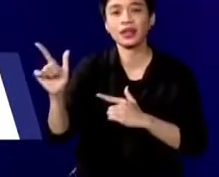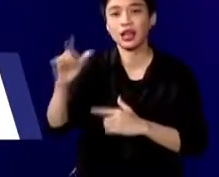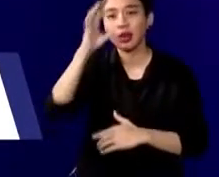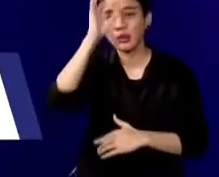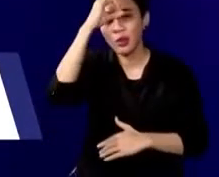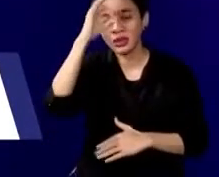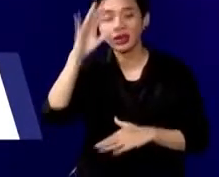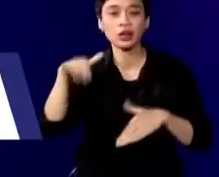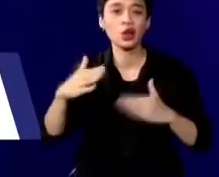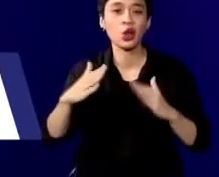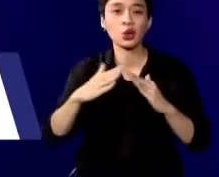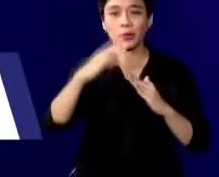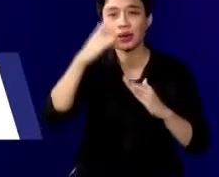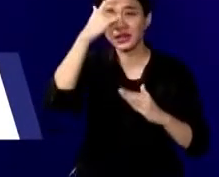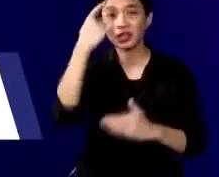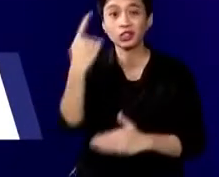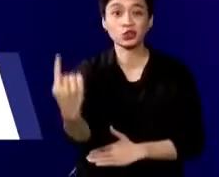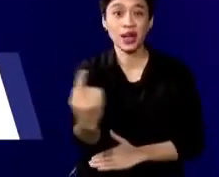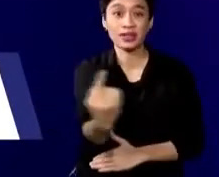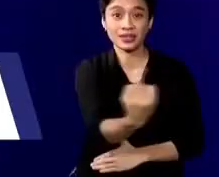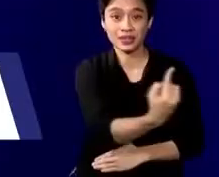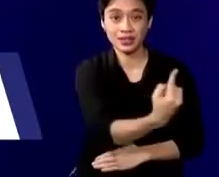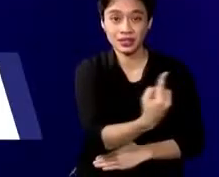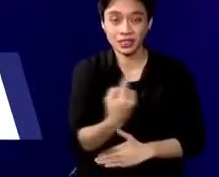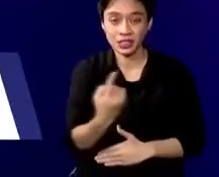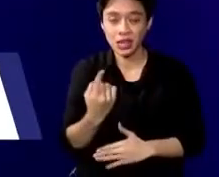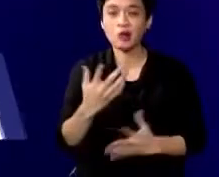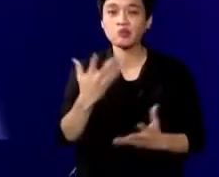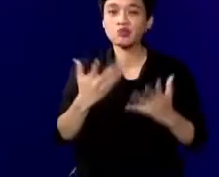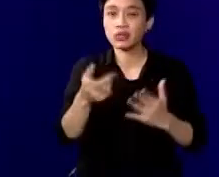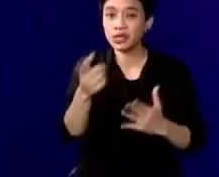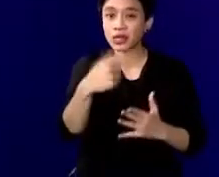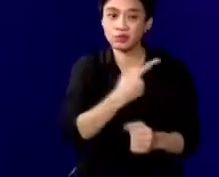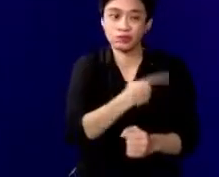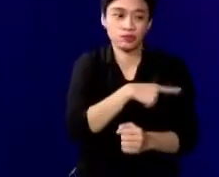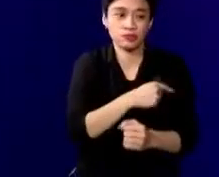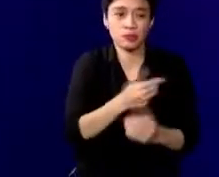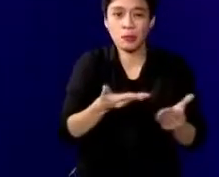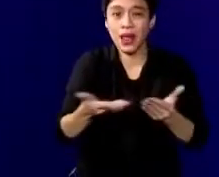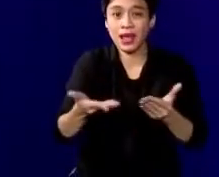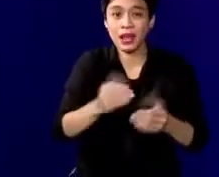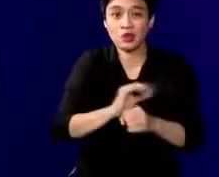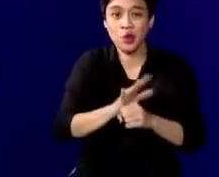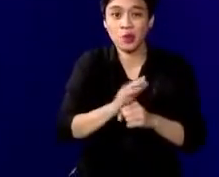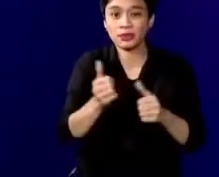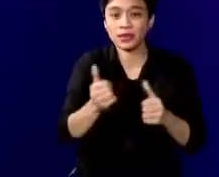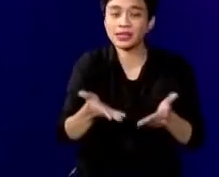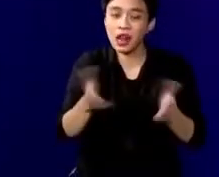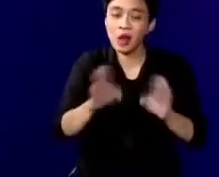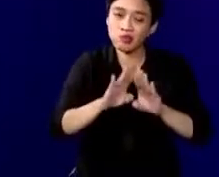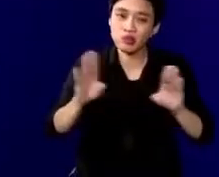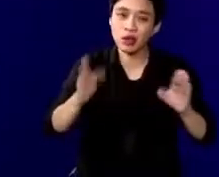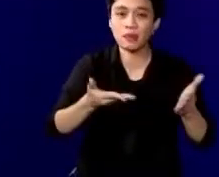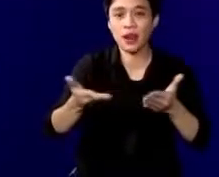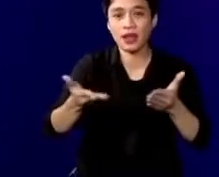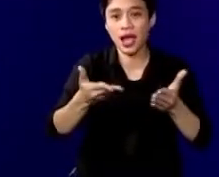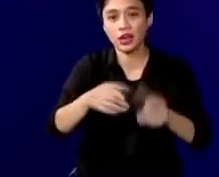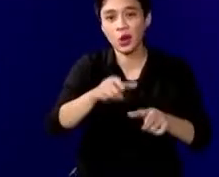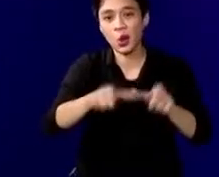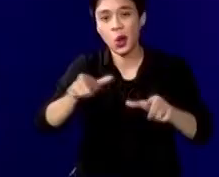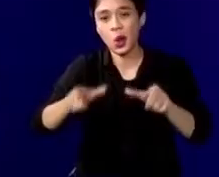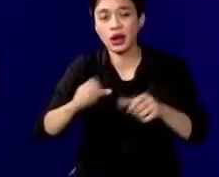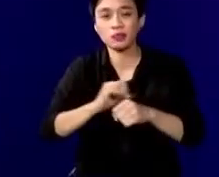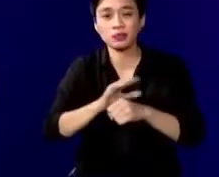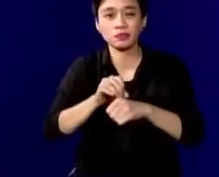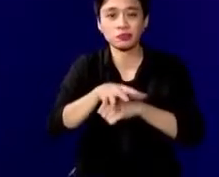swasta yang mampu memberikan pelayanan untuk covid maka mereka juga memberikan pelayanan jadi kalau kita lihat